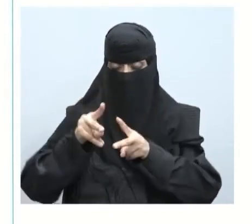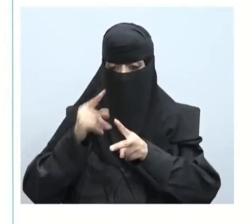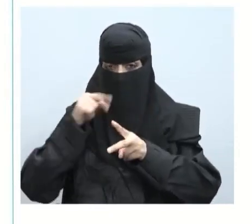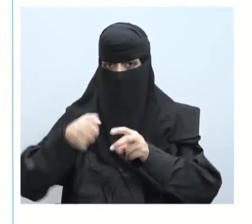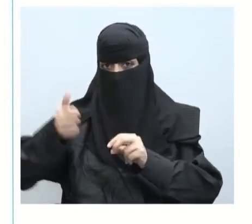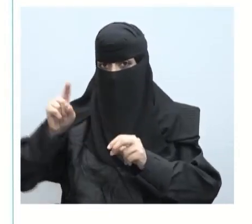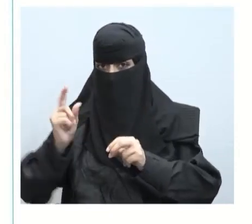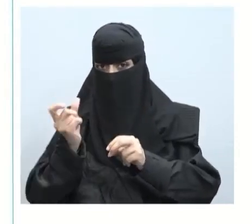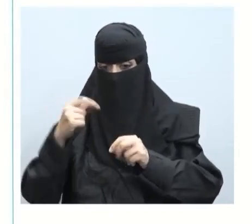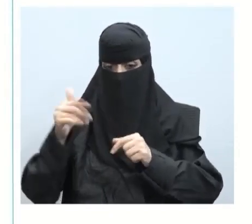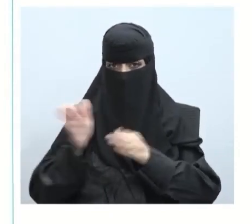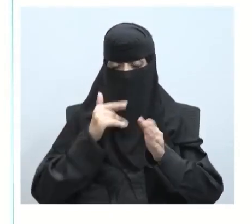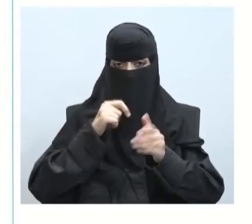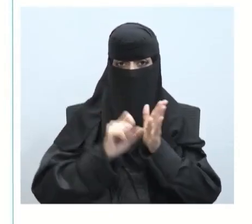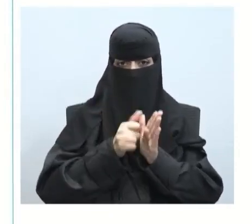بعد ذلك New Connection.